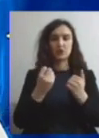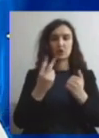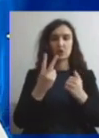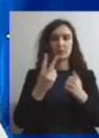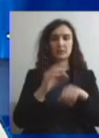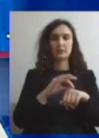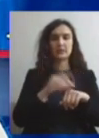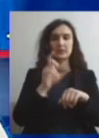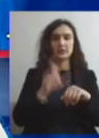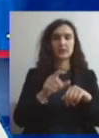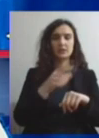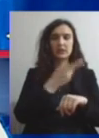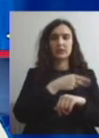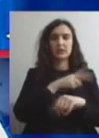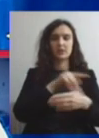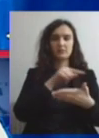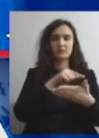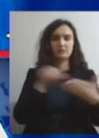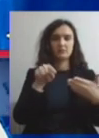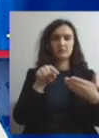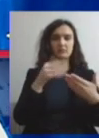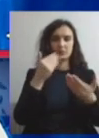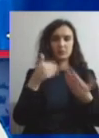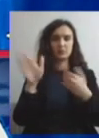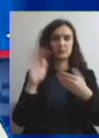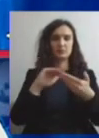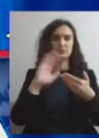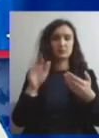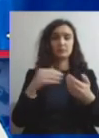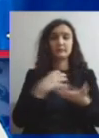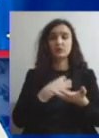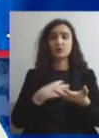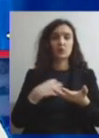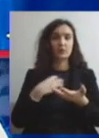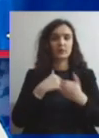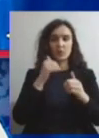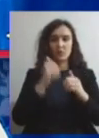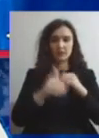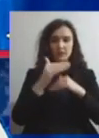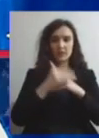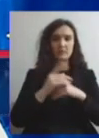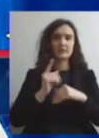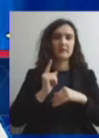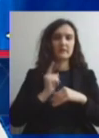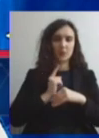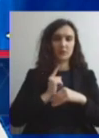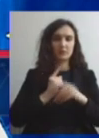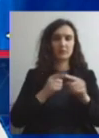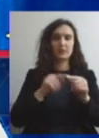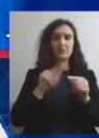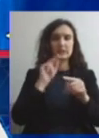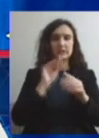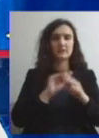გაეწერა კლინიკიდან და რაც რა თქმა უნდა ძალიან მნიშვნელოვანი არის ჩვენთვის და ჩვენ ყოველ საღამოს ველოდებით ამ რიცხვს, რამდენად